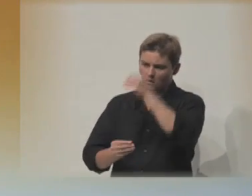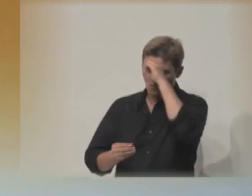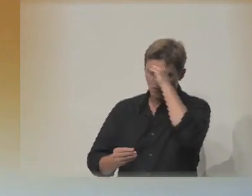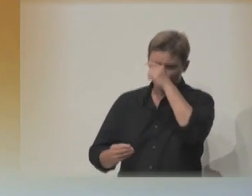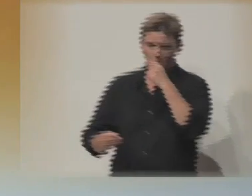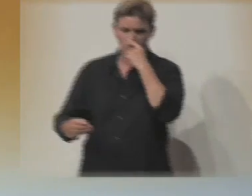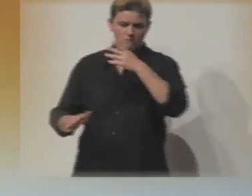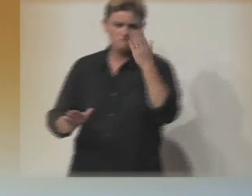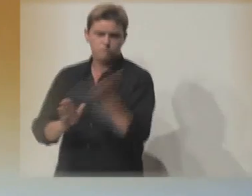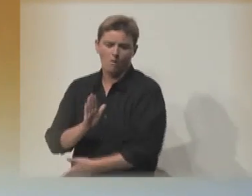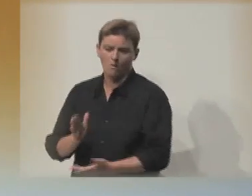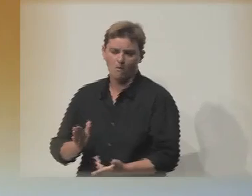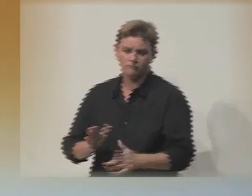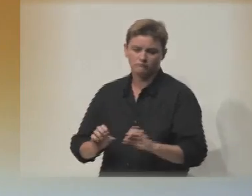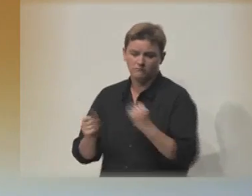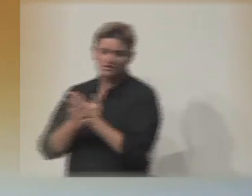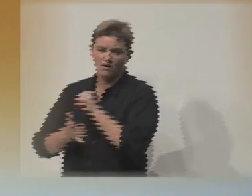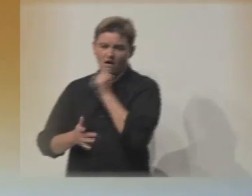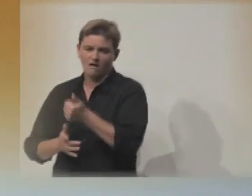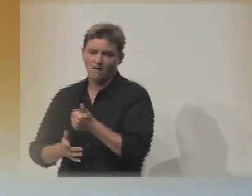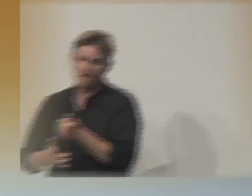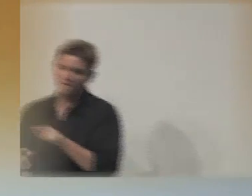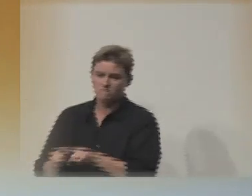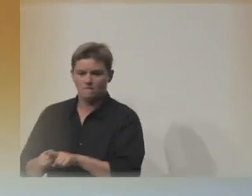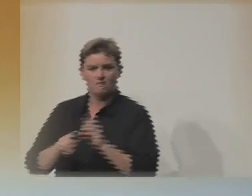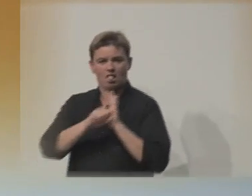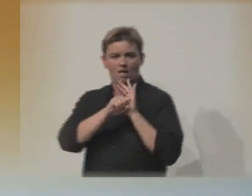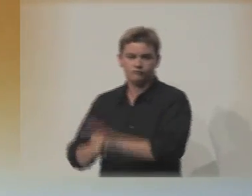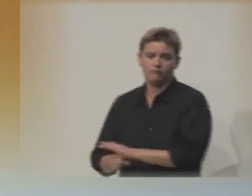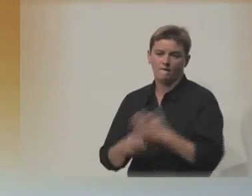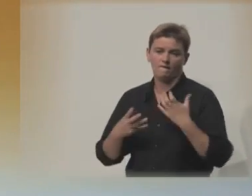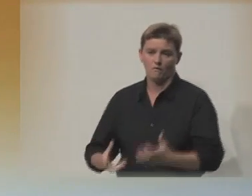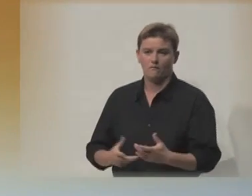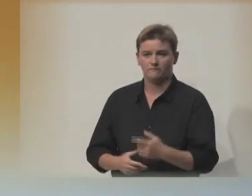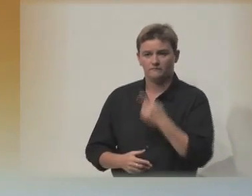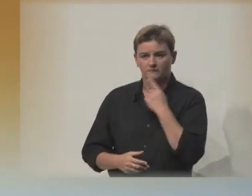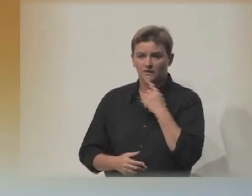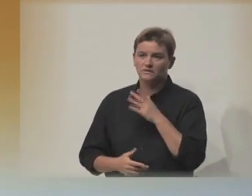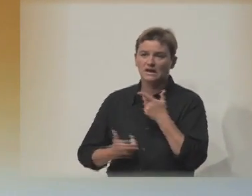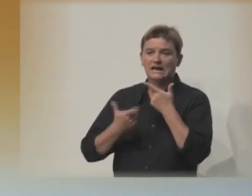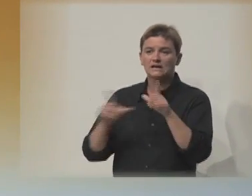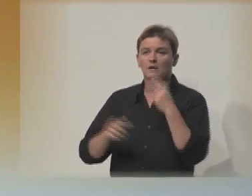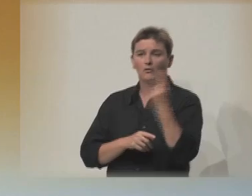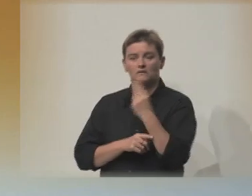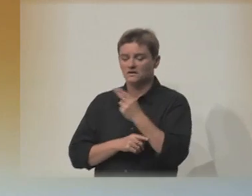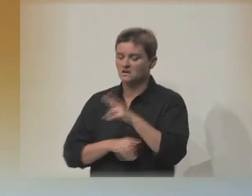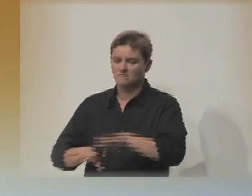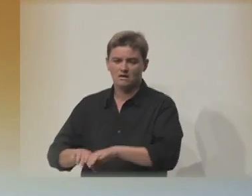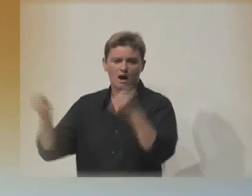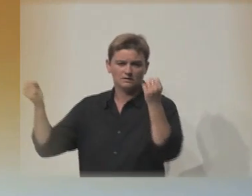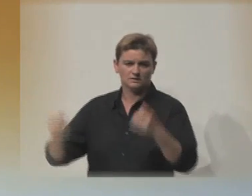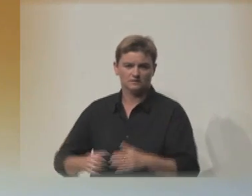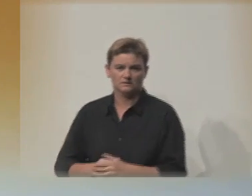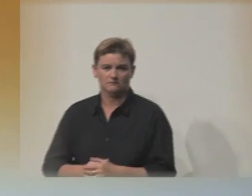jamais, si possible, elle ne bouge, pour qu'elle se taise, pour qu'elle accepte, contrairement aux libertés universitaires et aux principes universitaires, pour